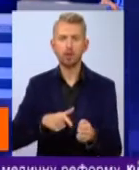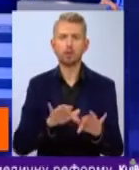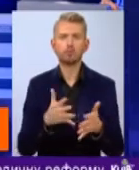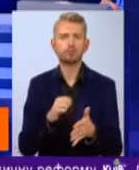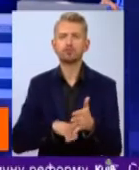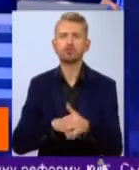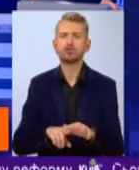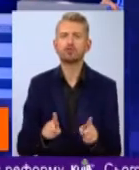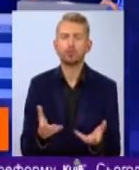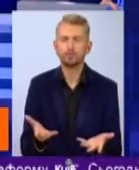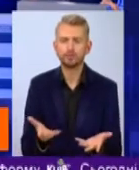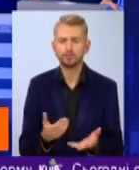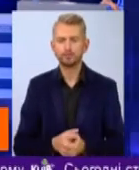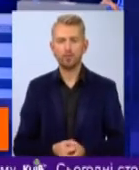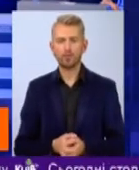через що?